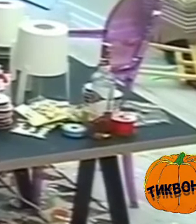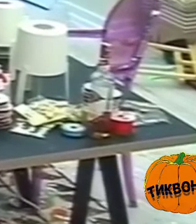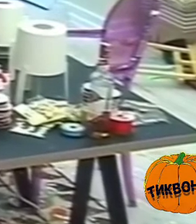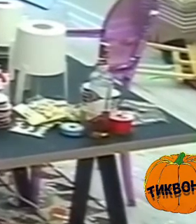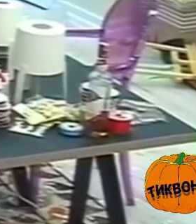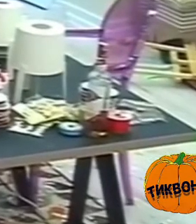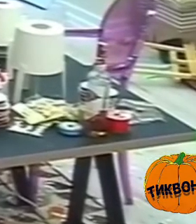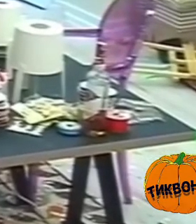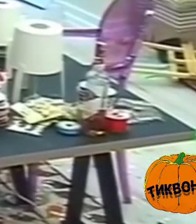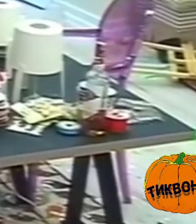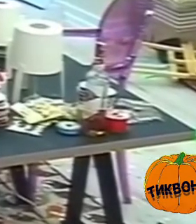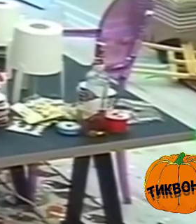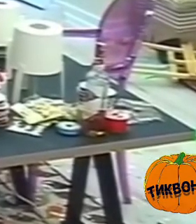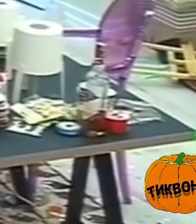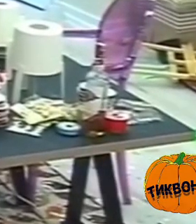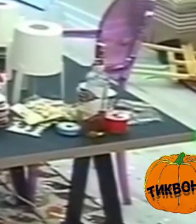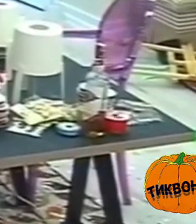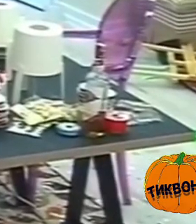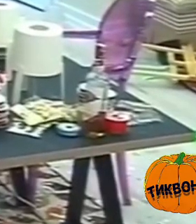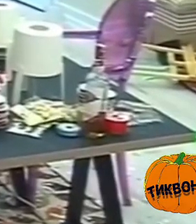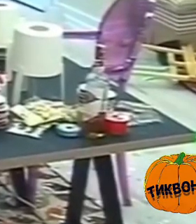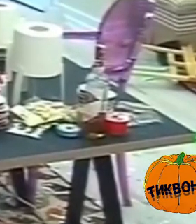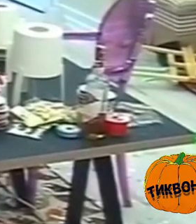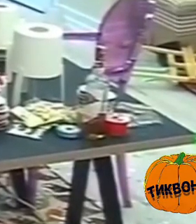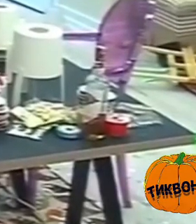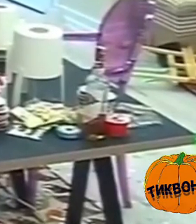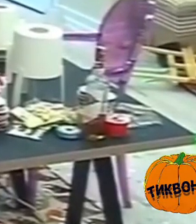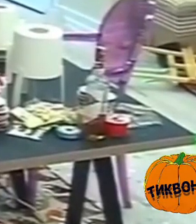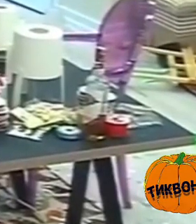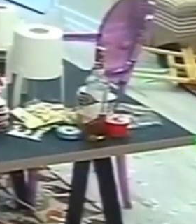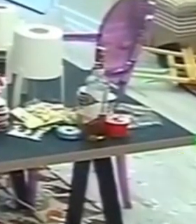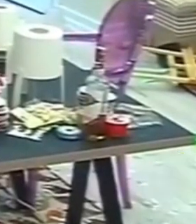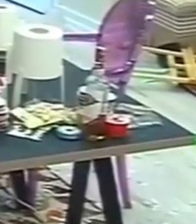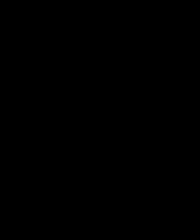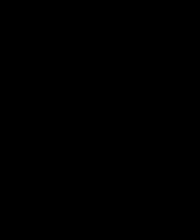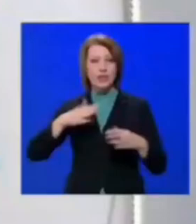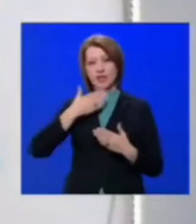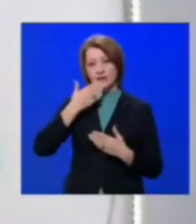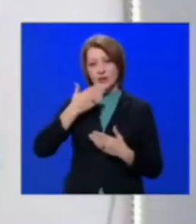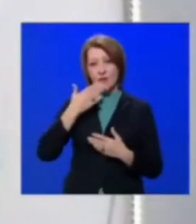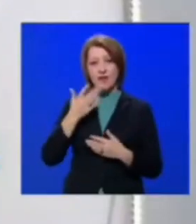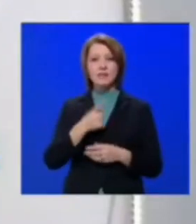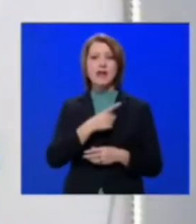Аз казах, до 6-ти клас като завърших, нямахме какво да ядем резнато.